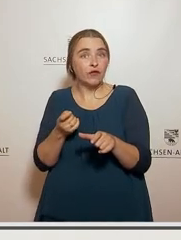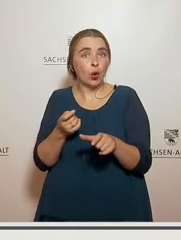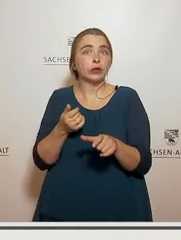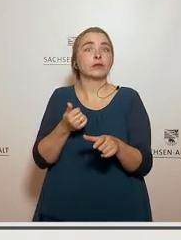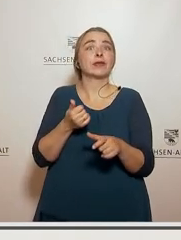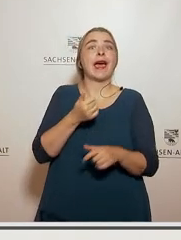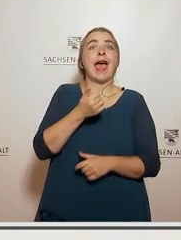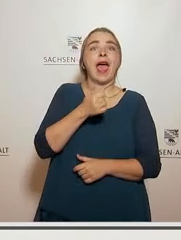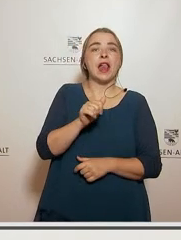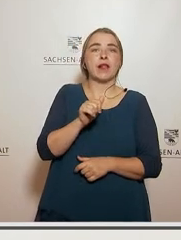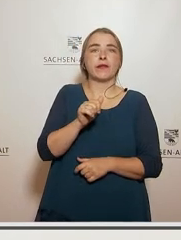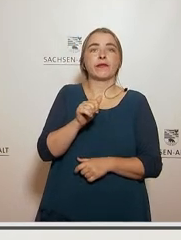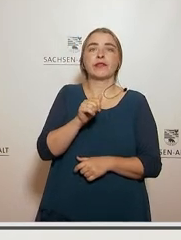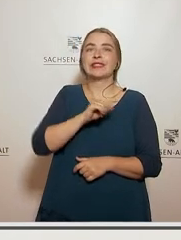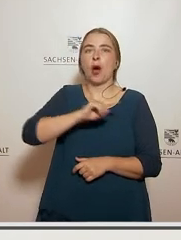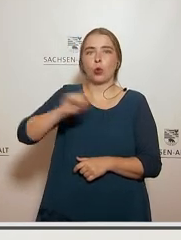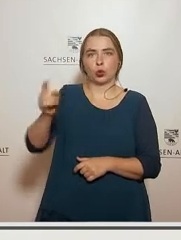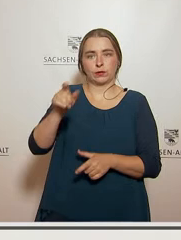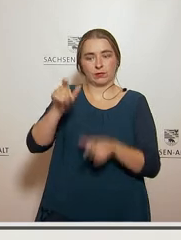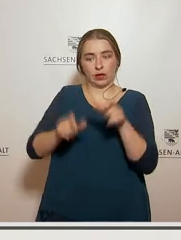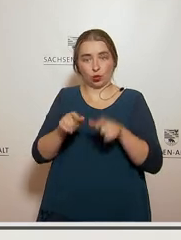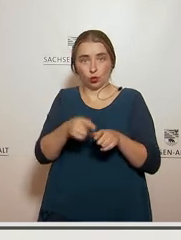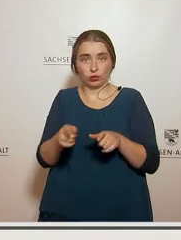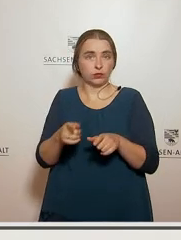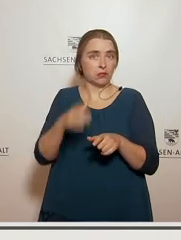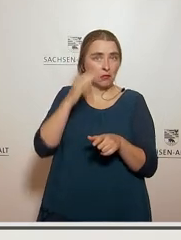erhalten. Das bekommen Sie auch mal mit und durch unseren